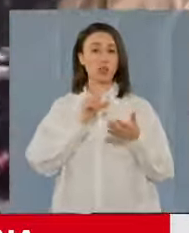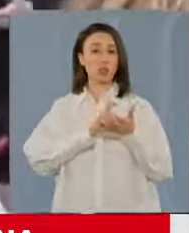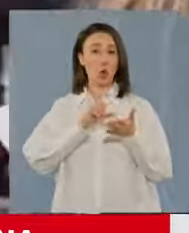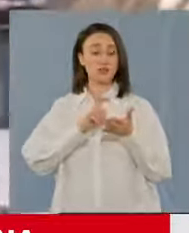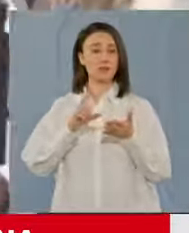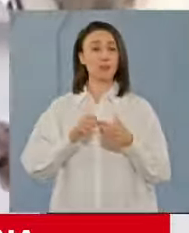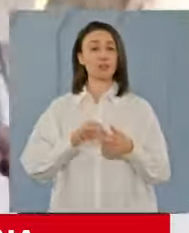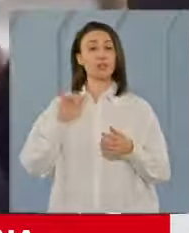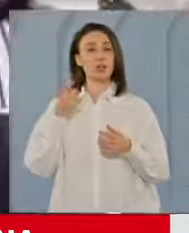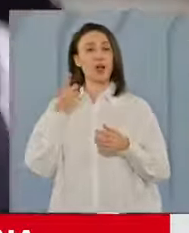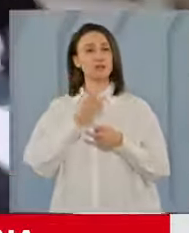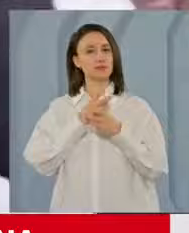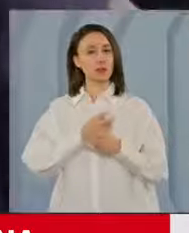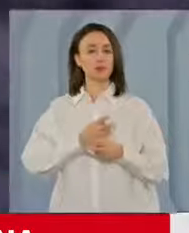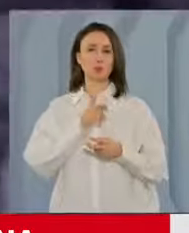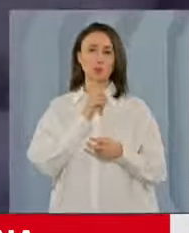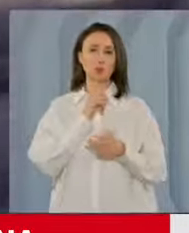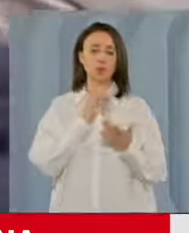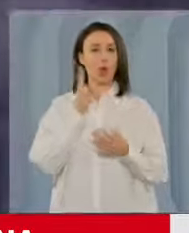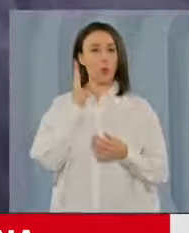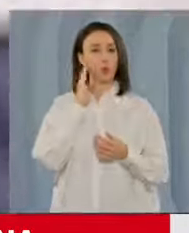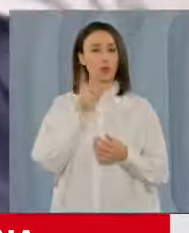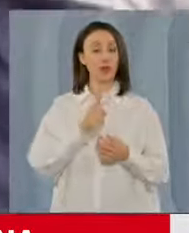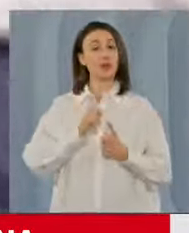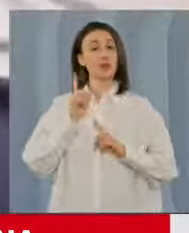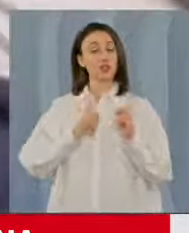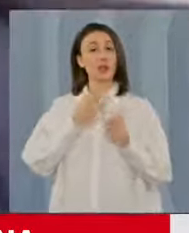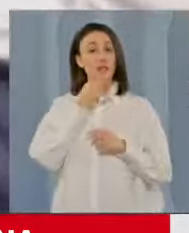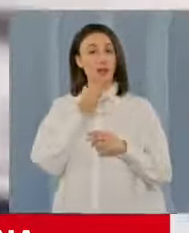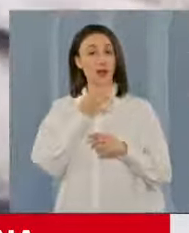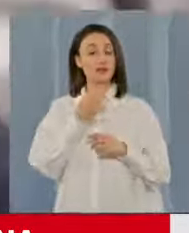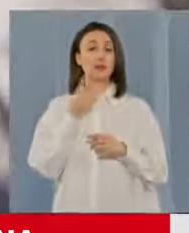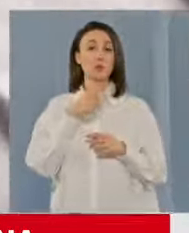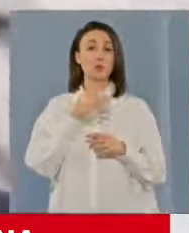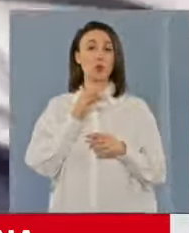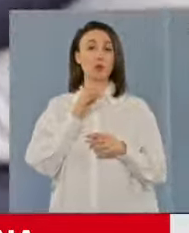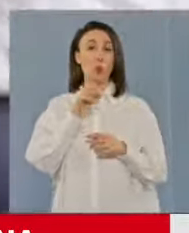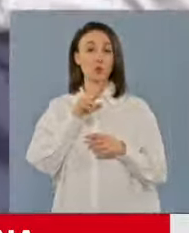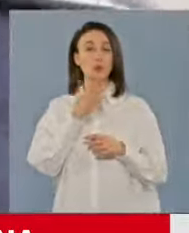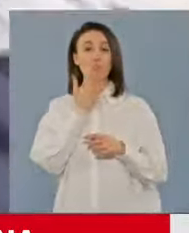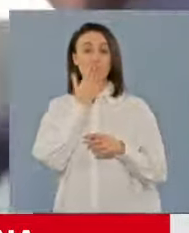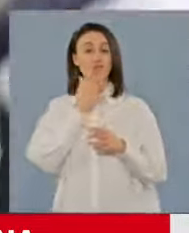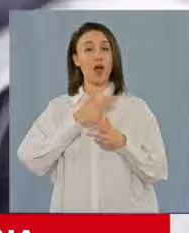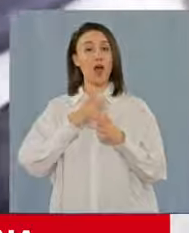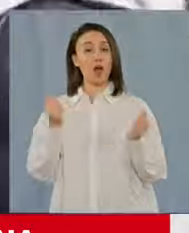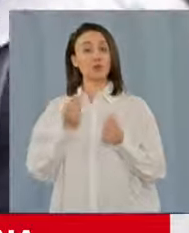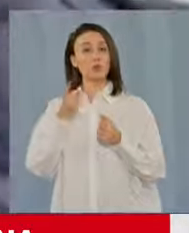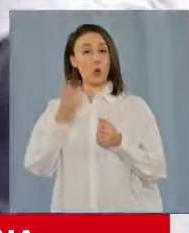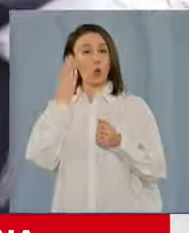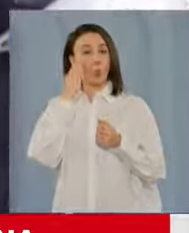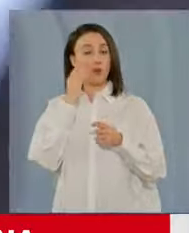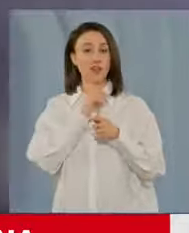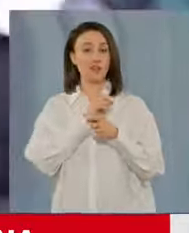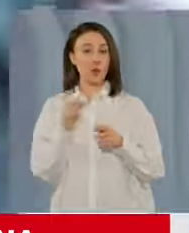colagen și ea a stat extrem de puțin la audieri în ciuda declarațiilor date de murat oglu în fața arbitrilor tas recunoașterea